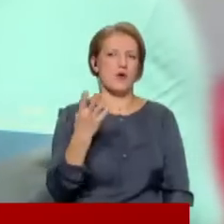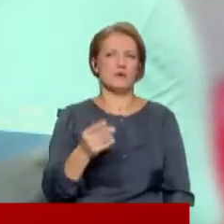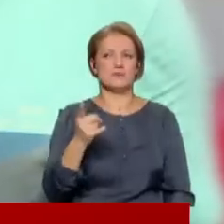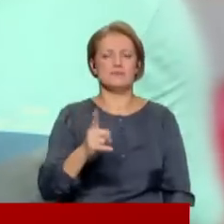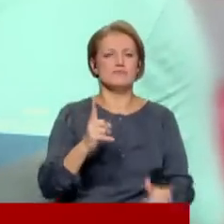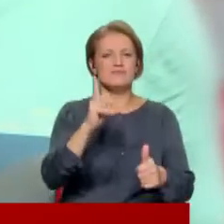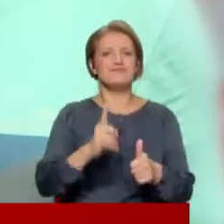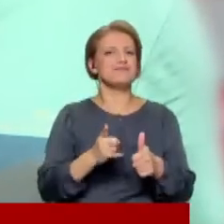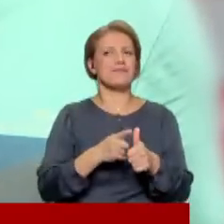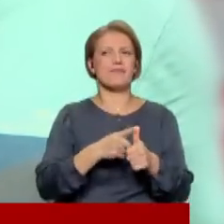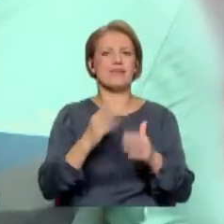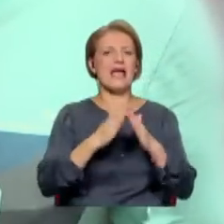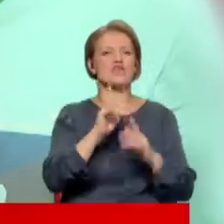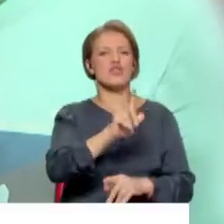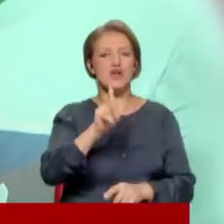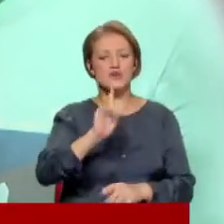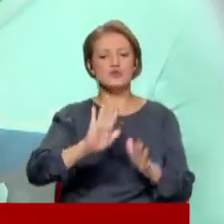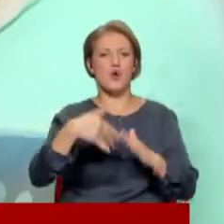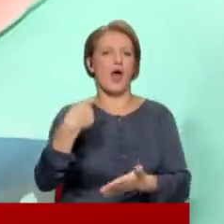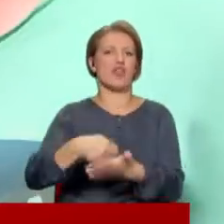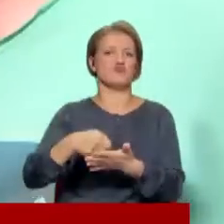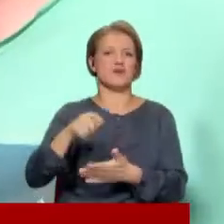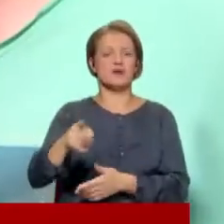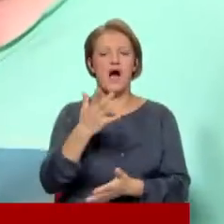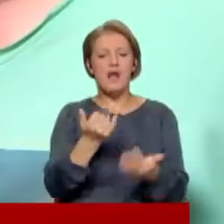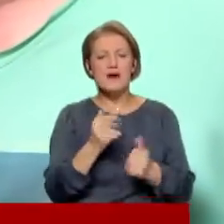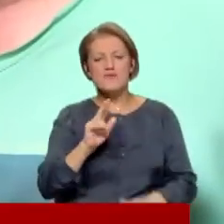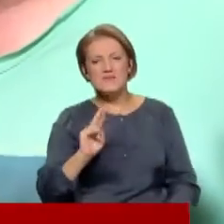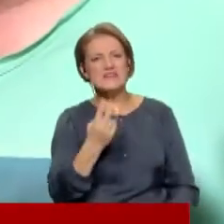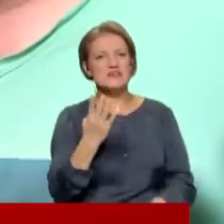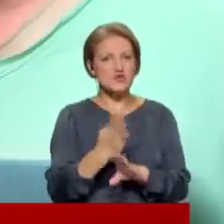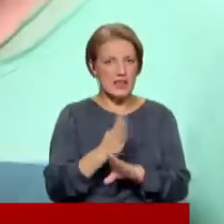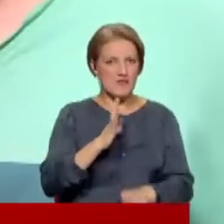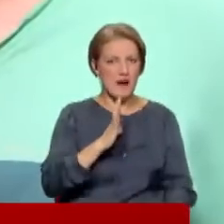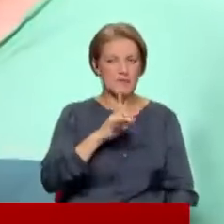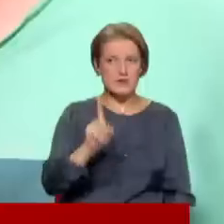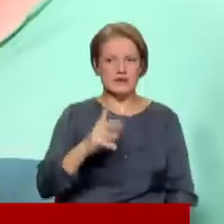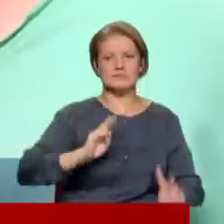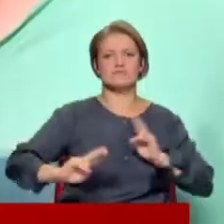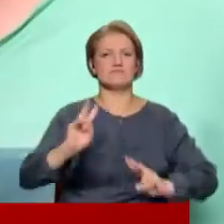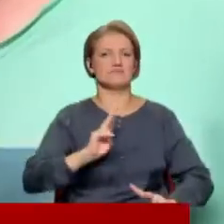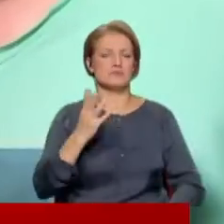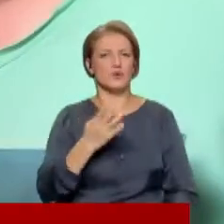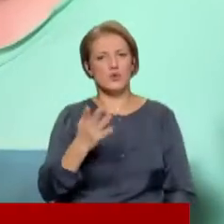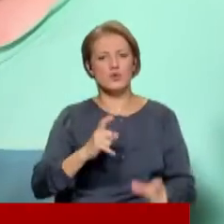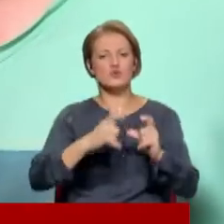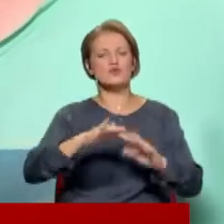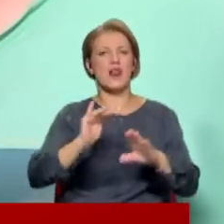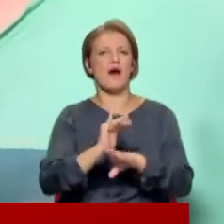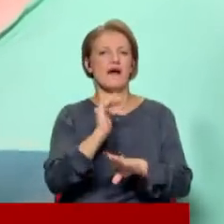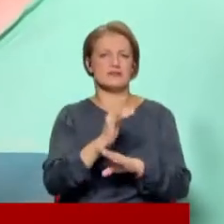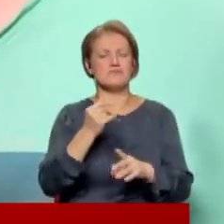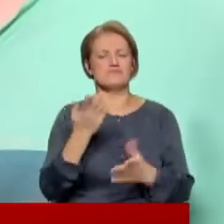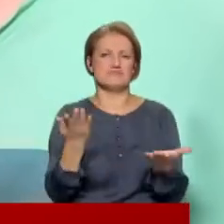İlk önce ev ihtiyaçları, sonra alışveriş. Almaktan vazgeçtiğiniz şeyler oluyor mu? Giyim kuşam olabilir. Sosyal hayatından